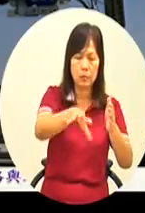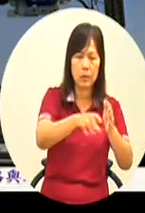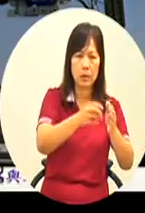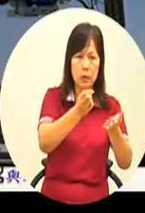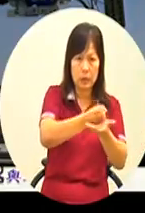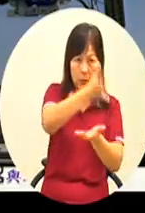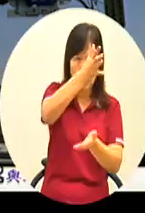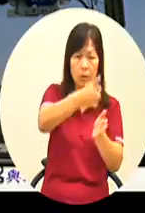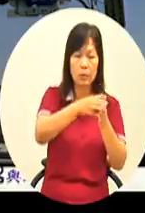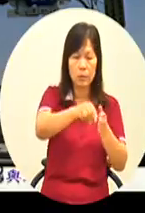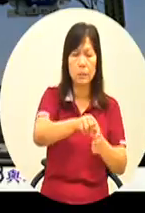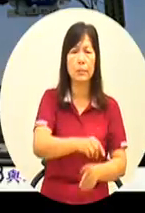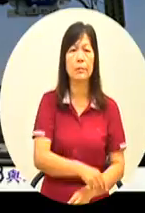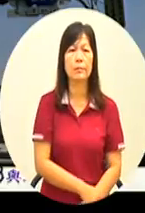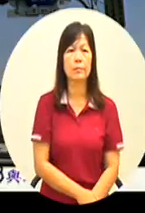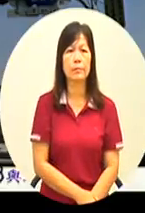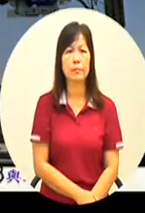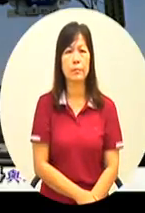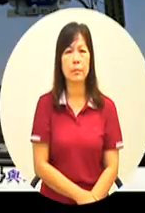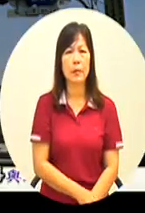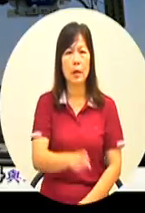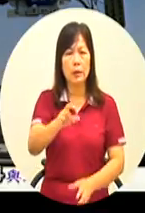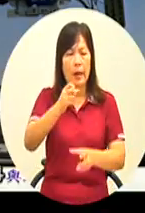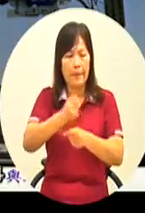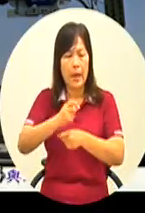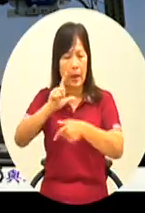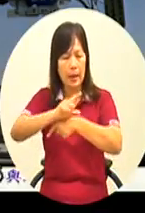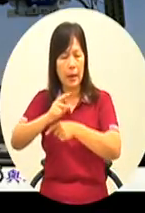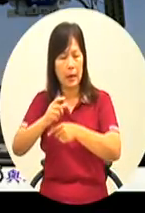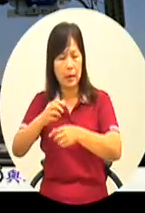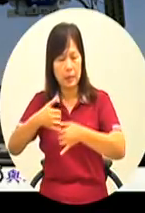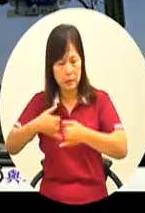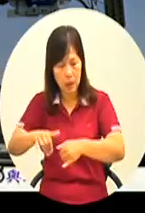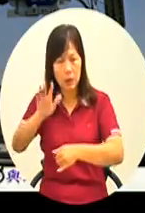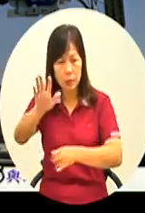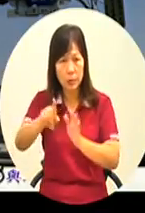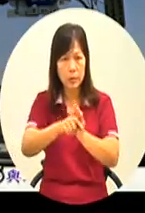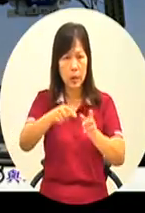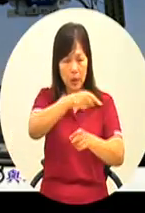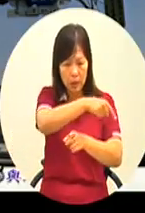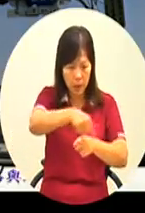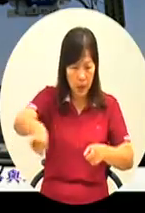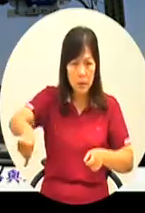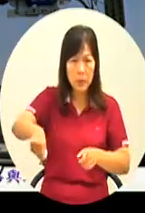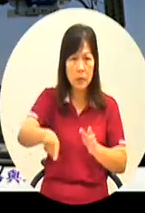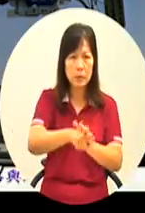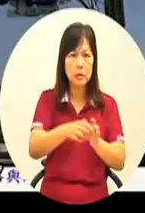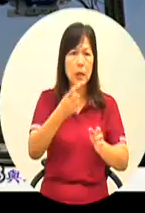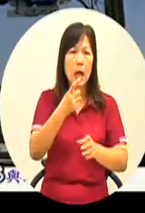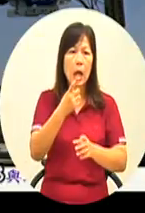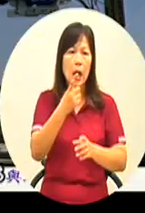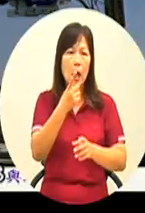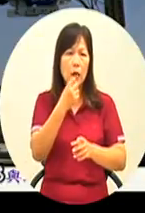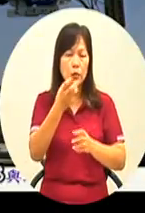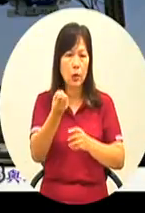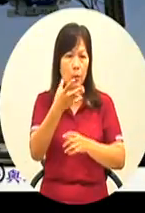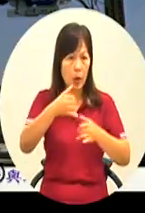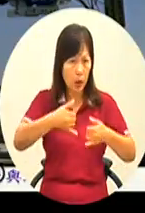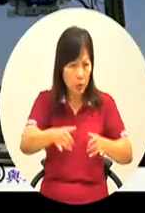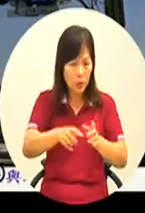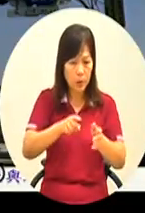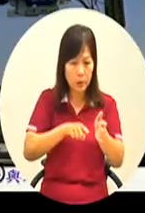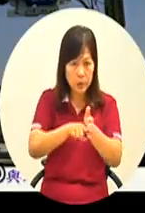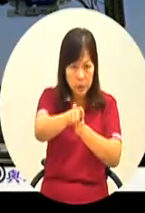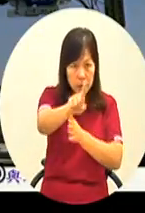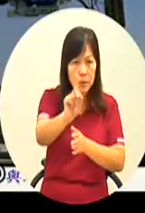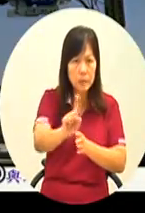区这里呢，就是马卡道路 ，OK。好，这个横的呢就是翠华路，这个直的呢